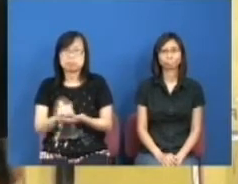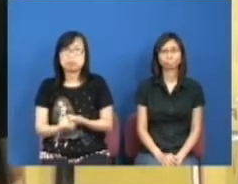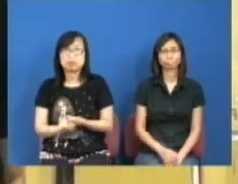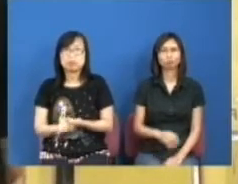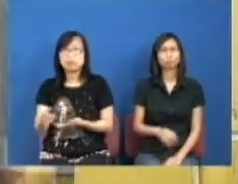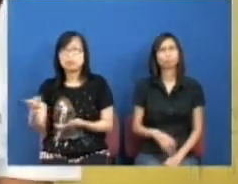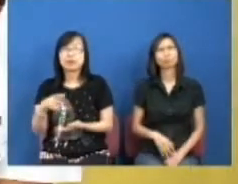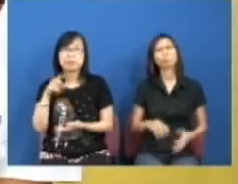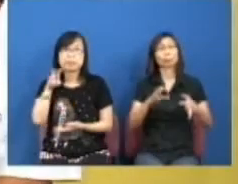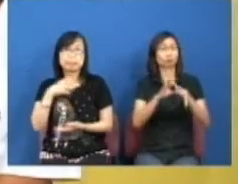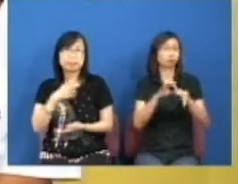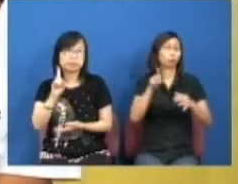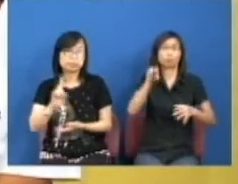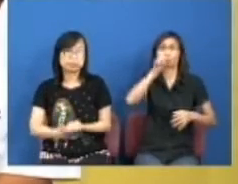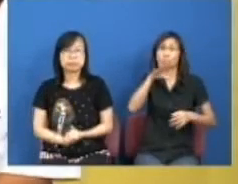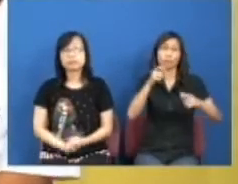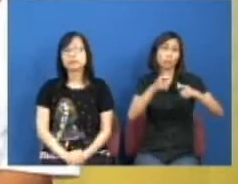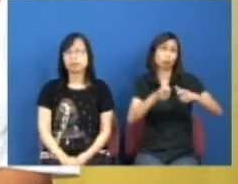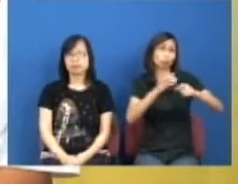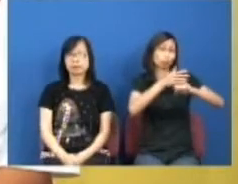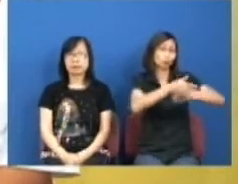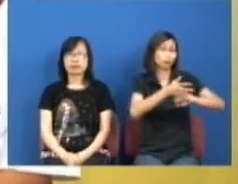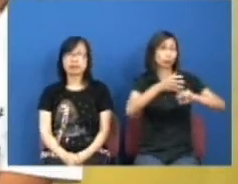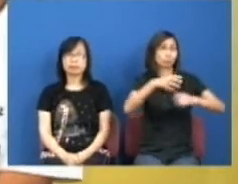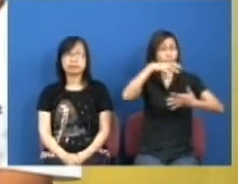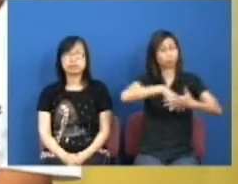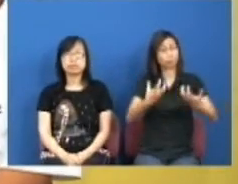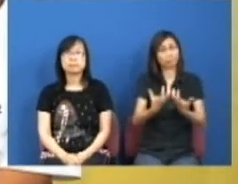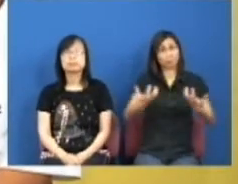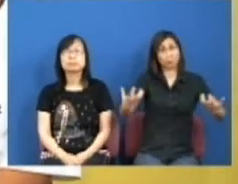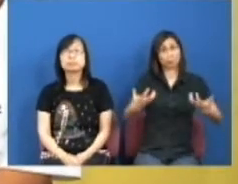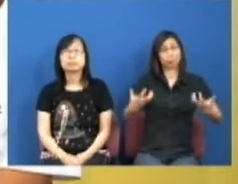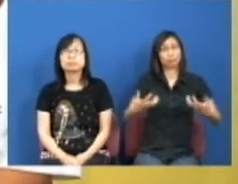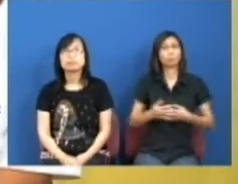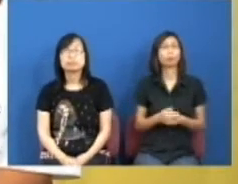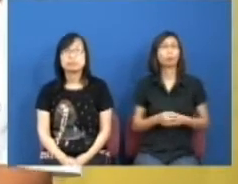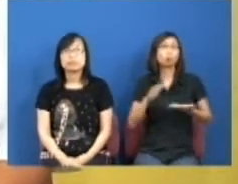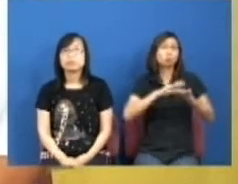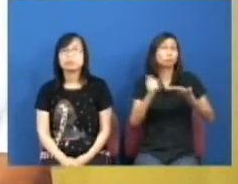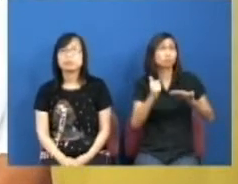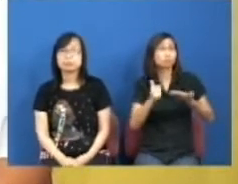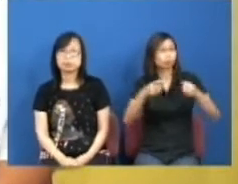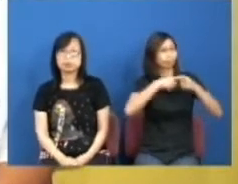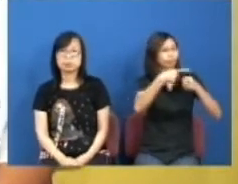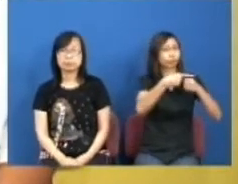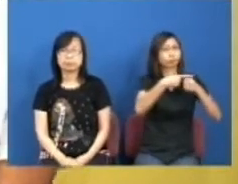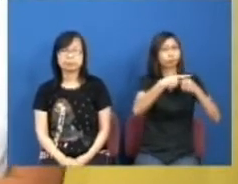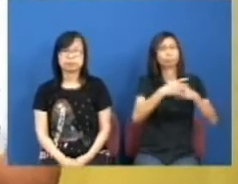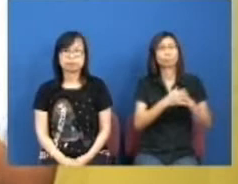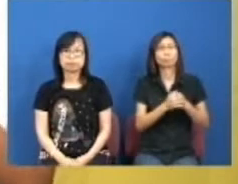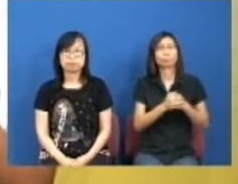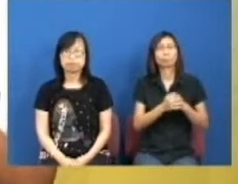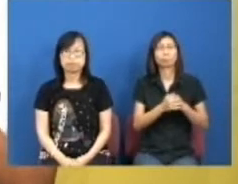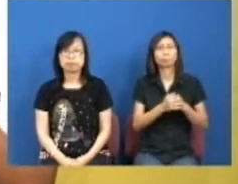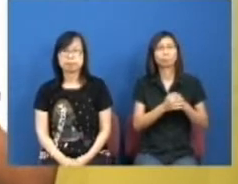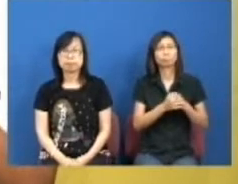點咧？ 嗱，關於你話公民社會內部分裂，我諗比較明顯，我見到就係第一，好明顯